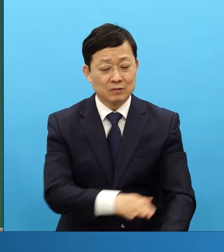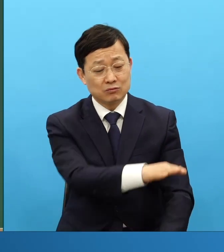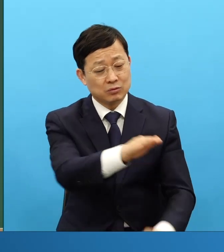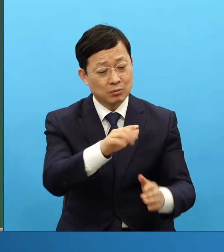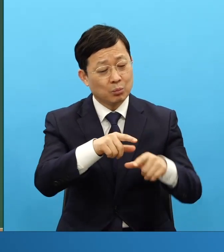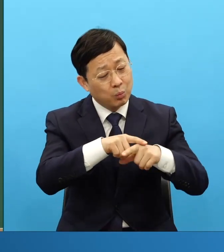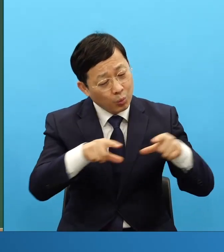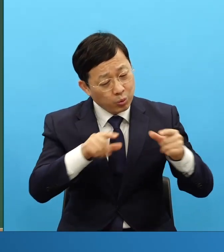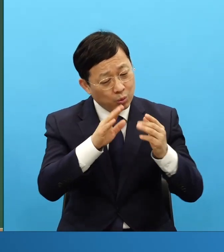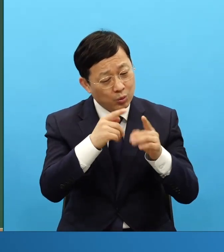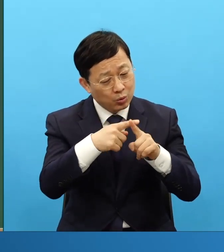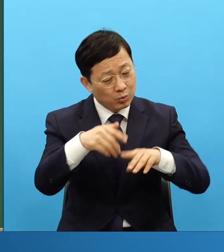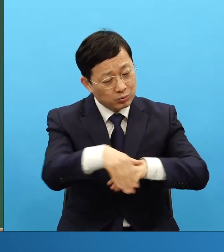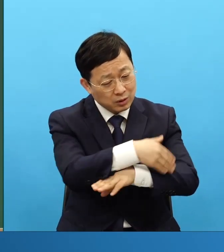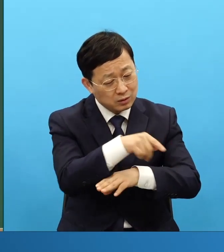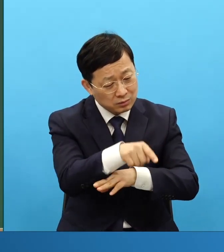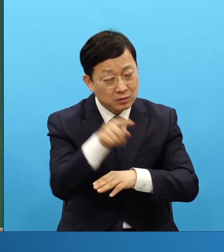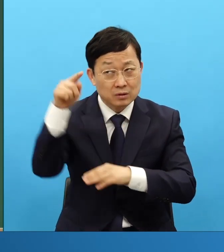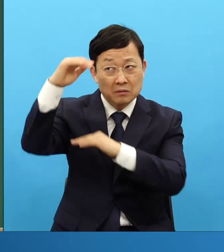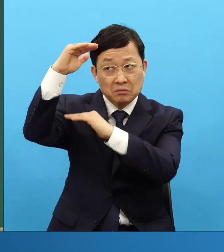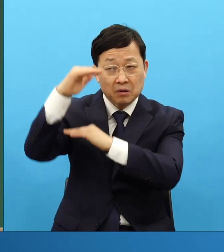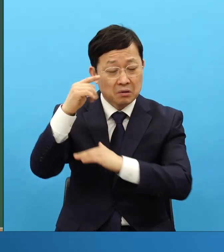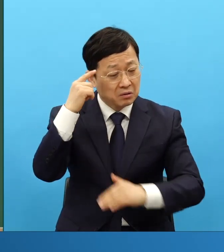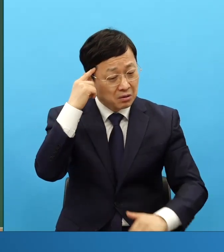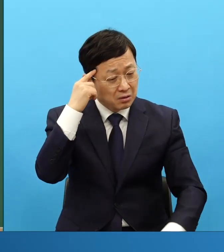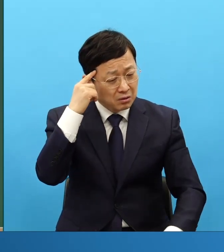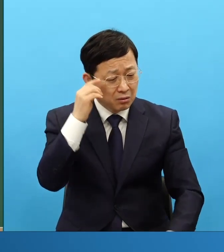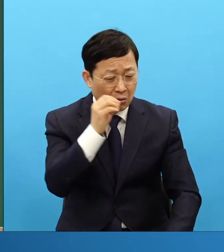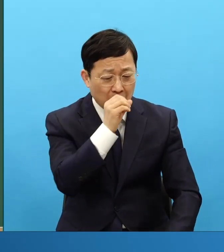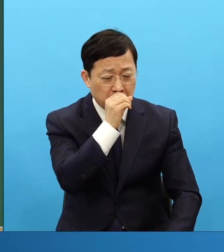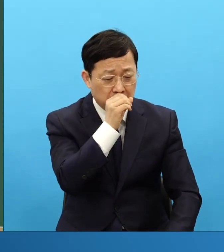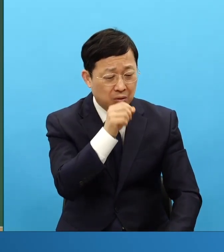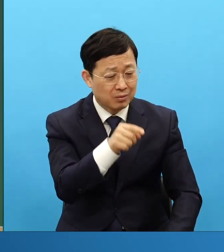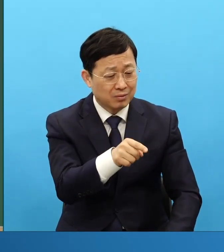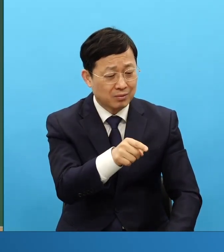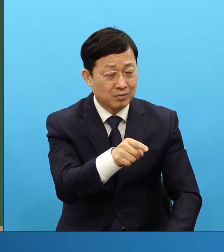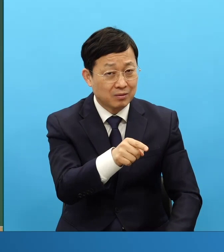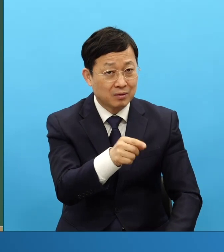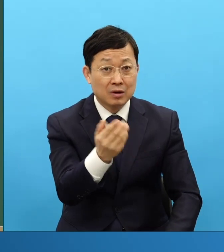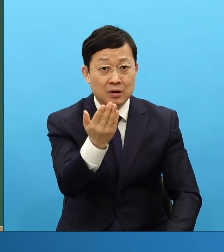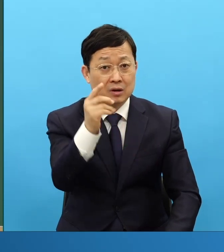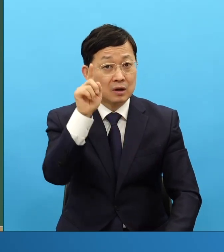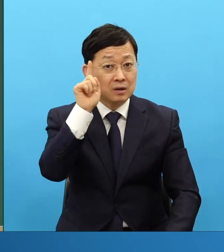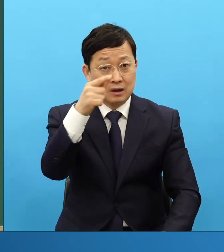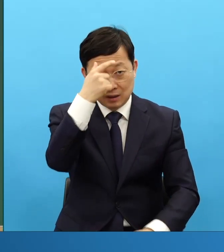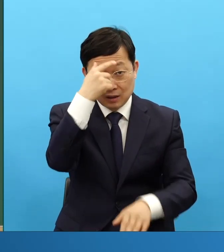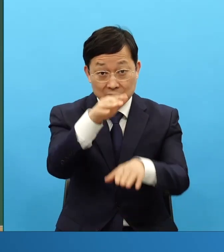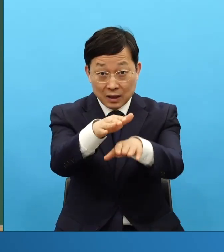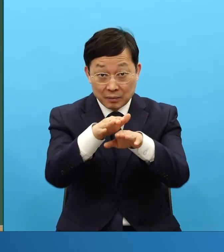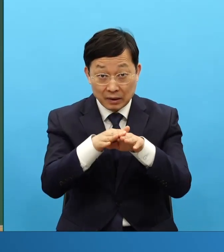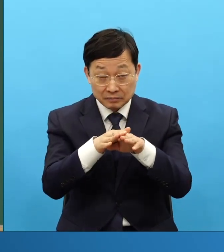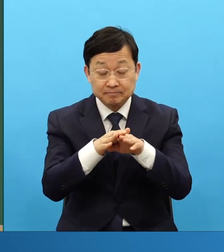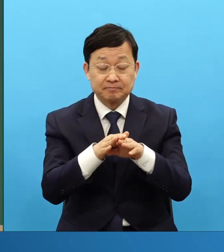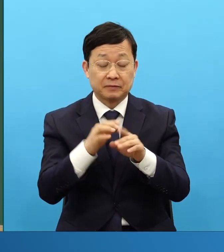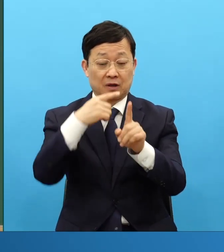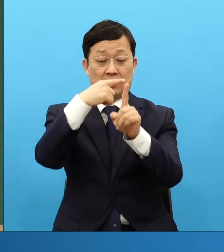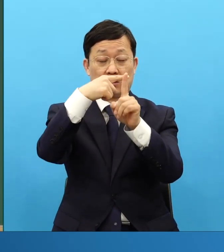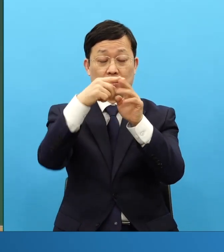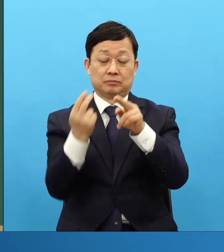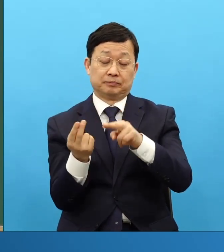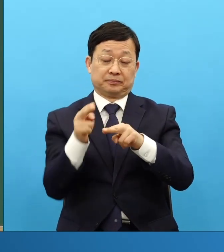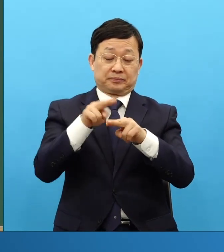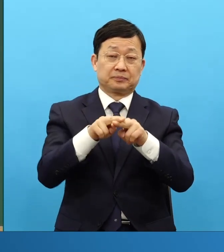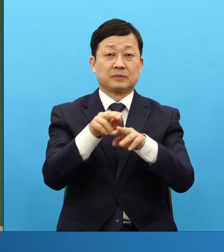believers don't even think about. 여러분이 오늘 내일 예배 드릴 때 보좌 앞에 앉았다라고 생각을 해야